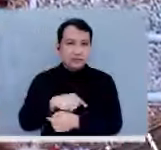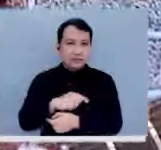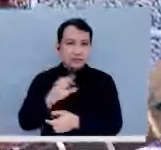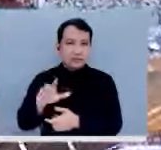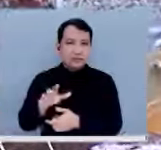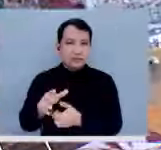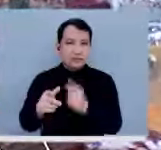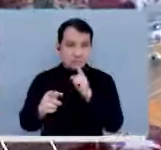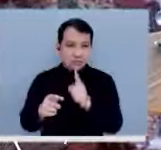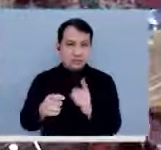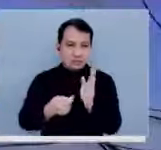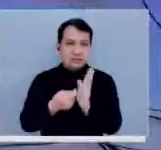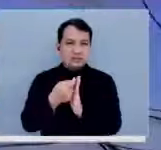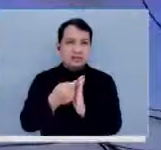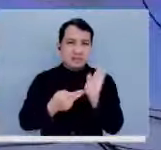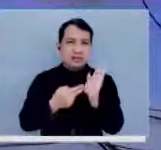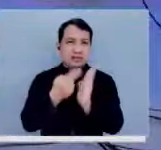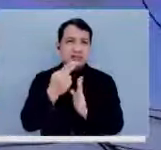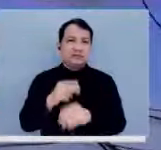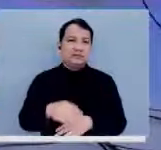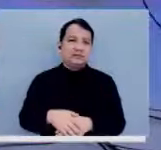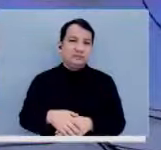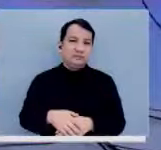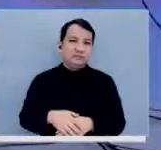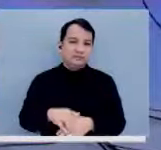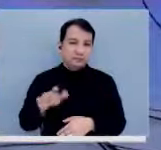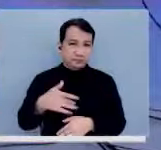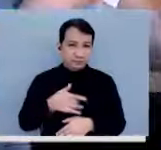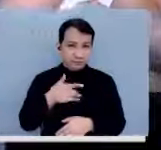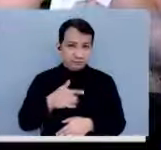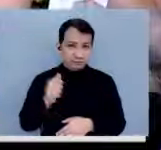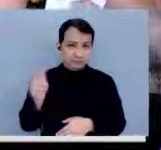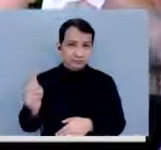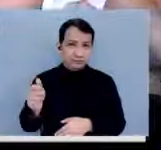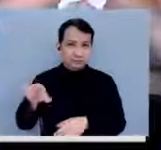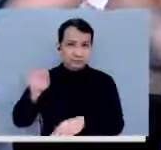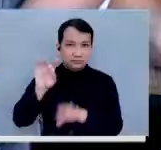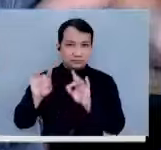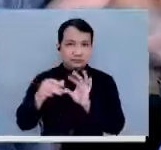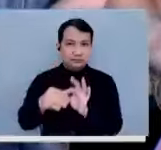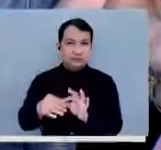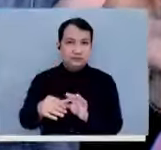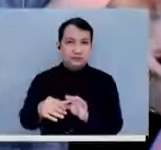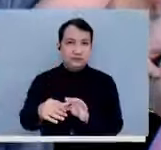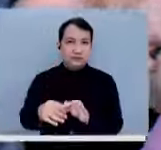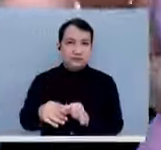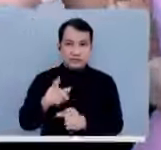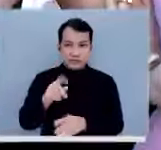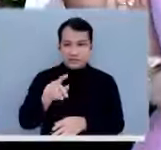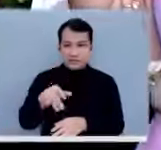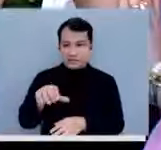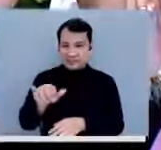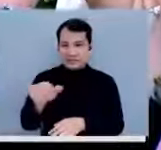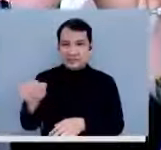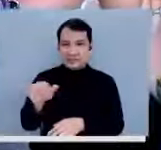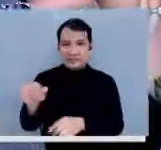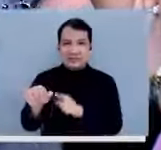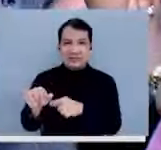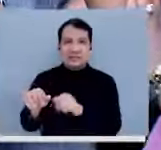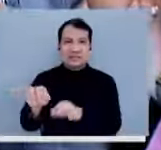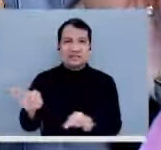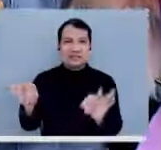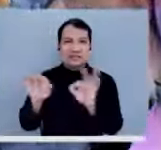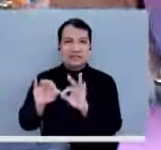totoo. Pero may mga babae. Pero feeling ko kaya yun ang choices nila kasi mukhang torpe sila pareho. So kailangan nila yung meet